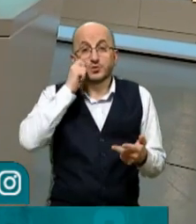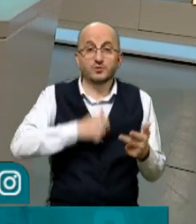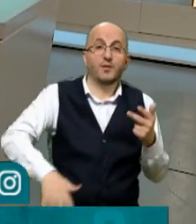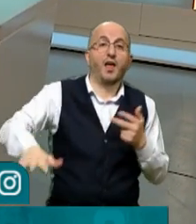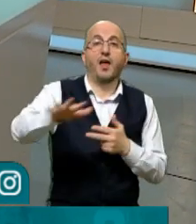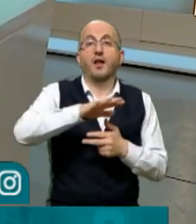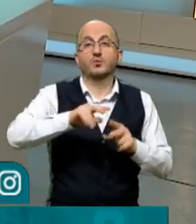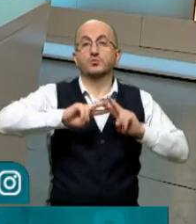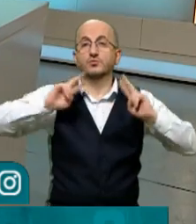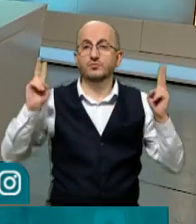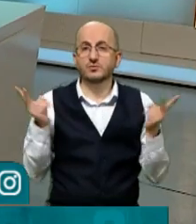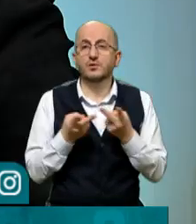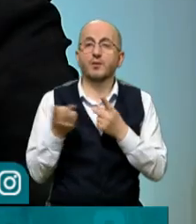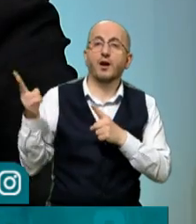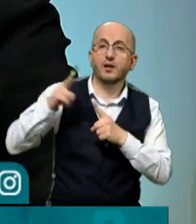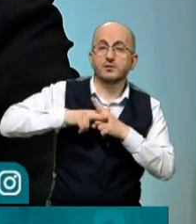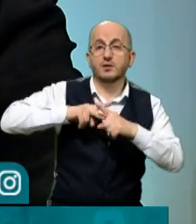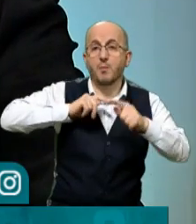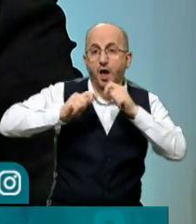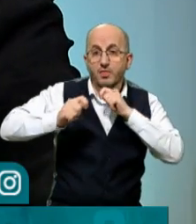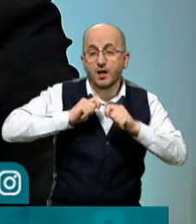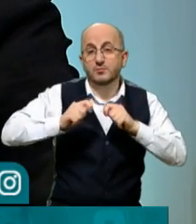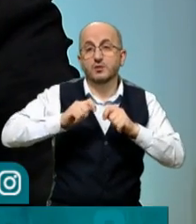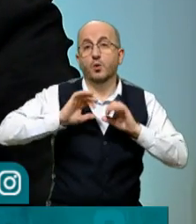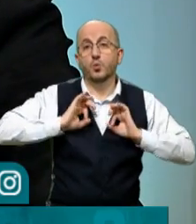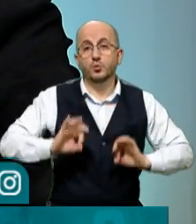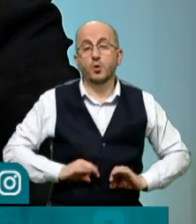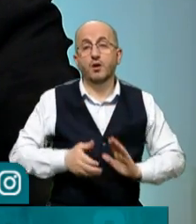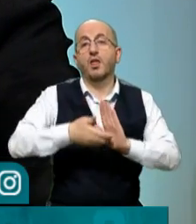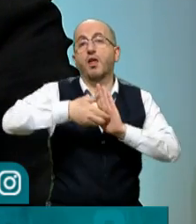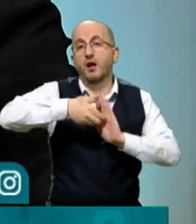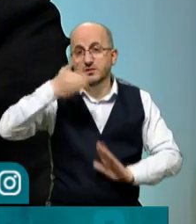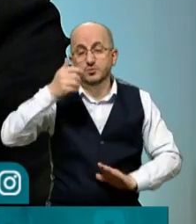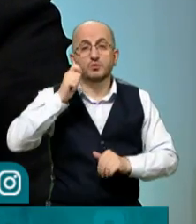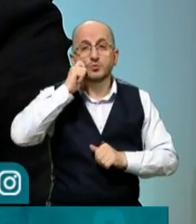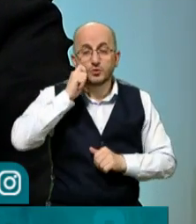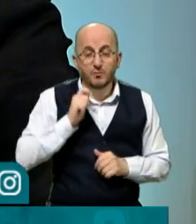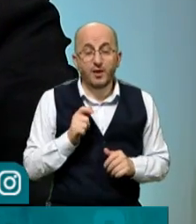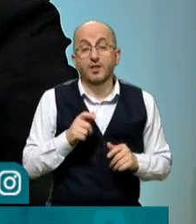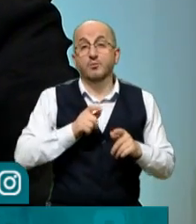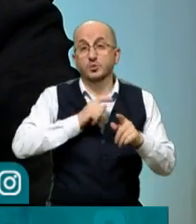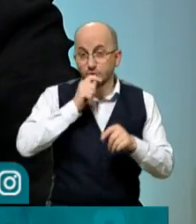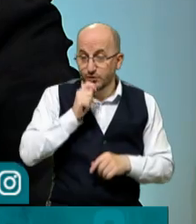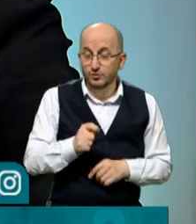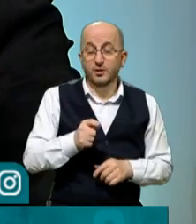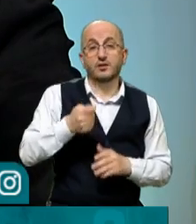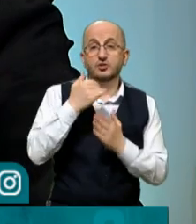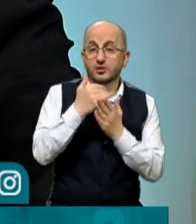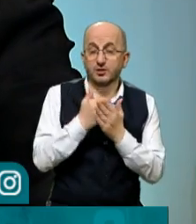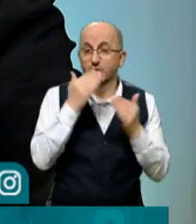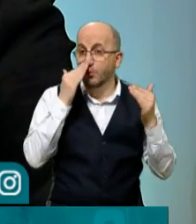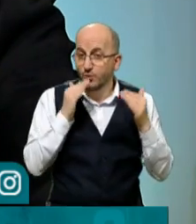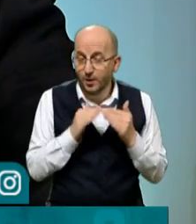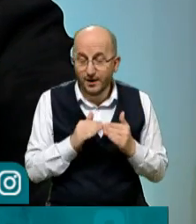Müslümanların da uluslararası katıldığı anlaşmalarda köleliği kaldırmışlardır ve Müslümanlar bu sözlerine, bu şartlarına